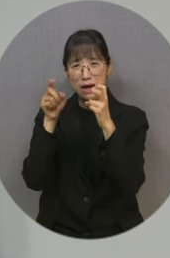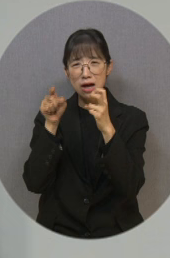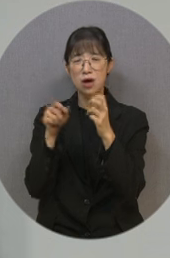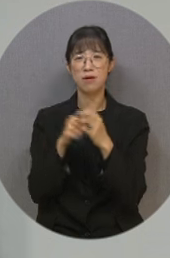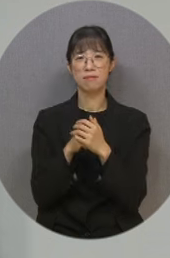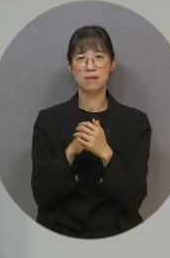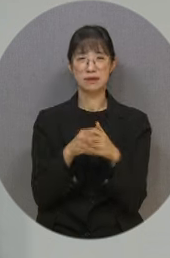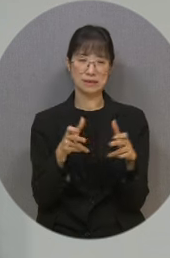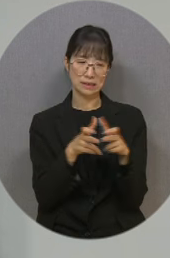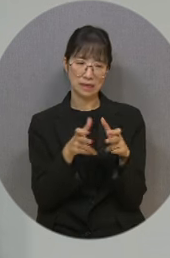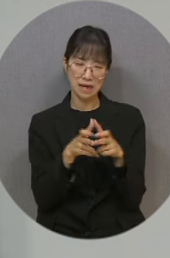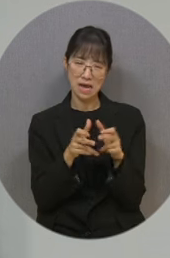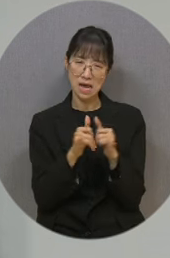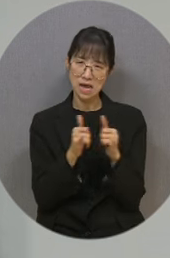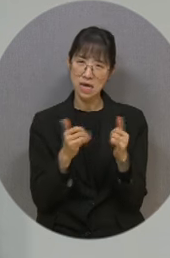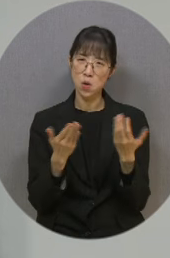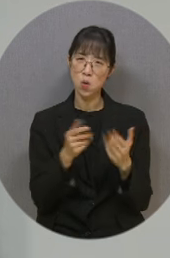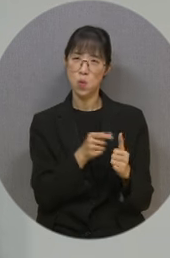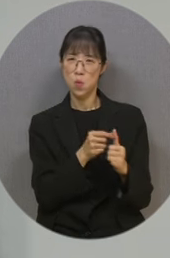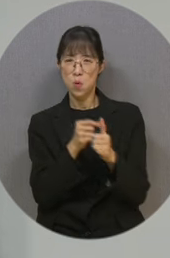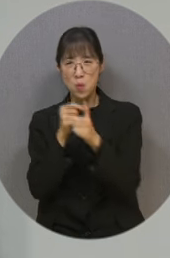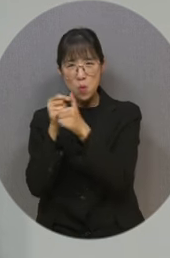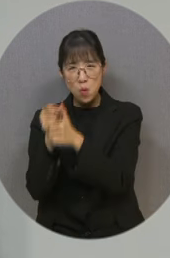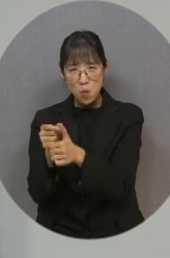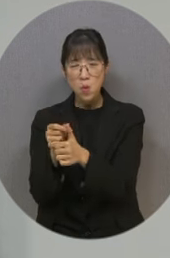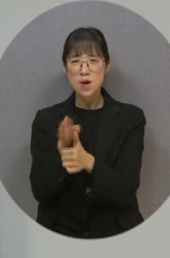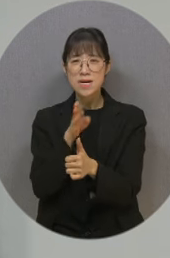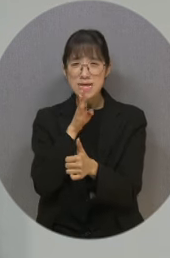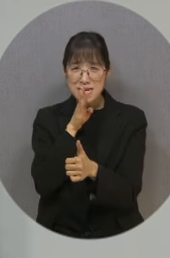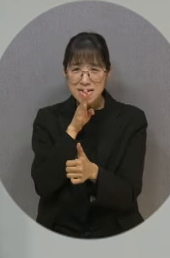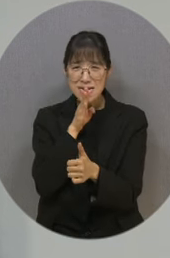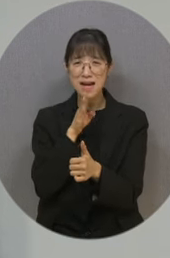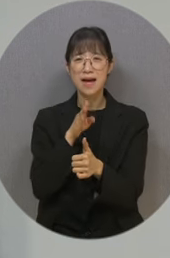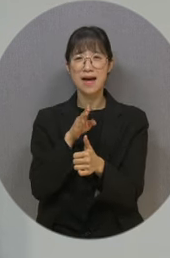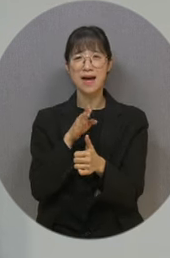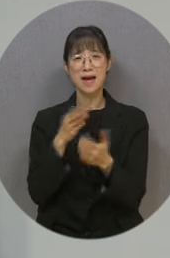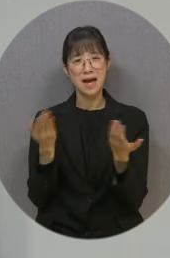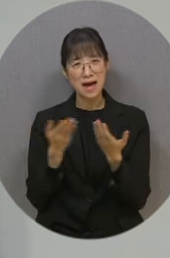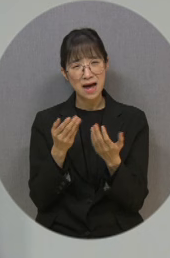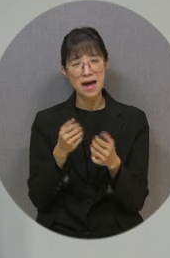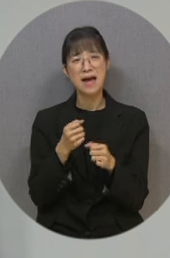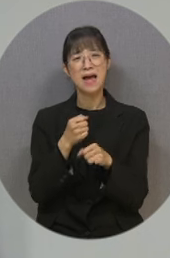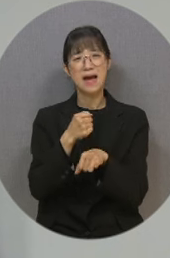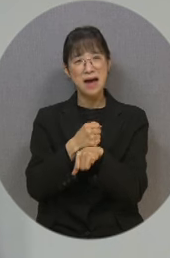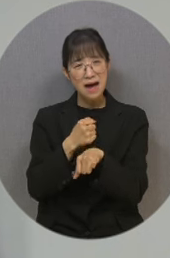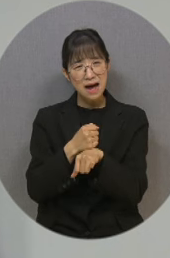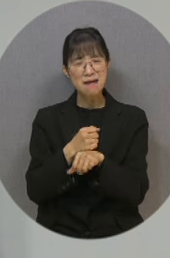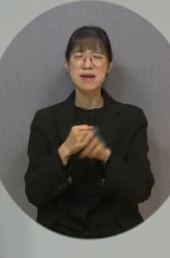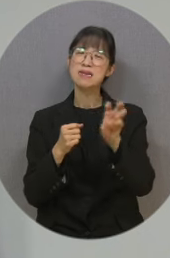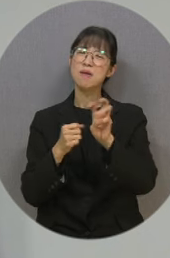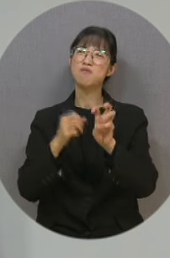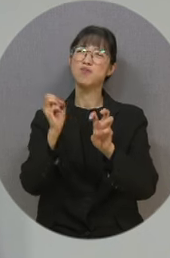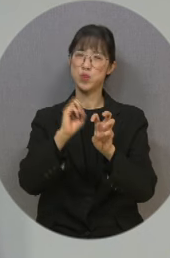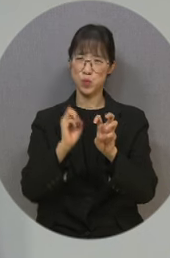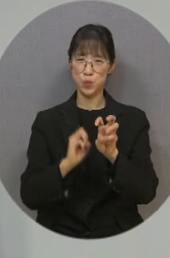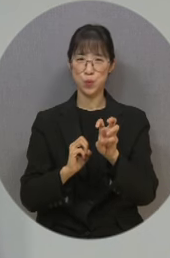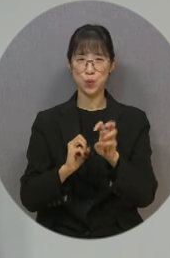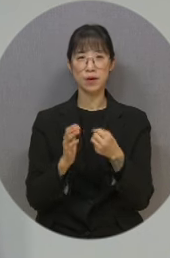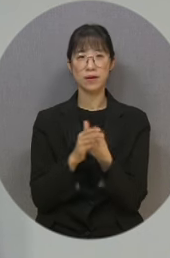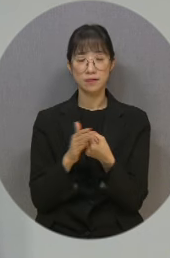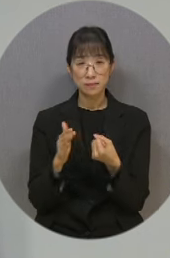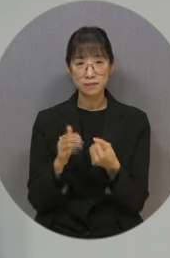지금 장애인 고용을 이행하는 그 이행률을 보면 30 30% 정도밖에 안 됩니다